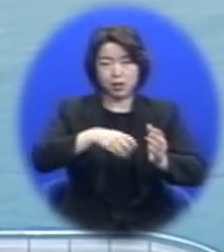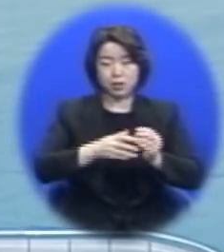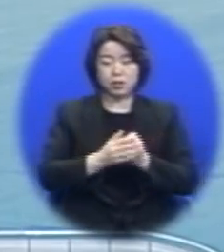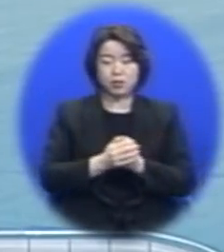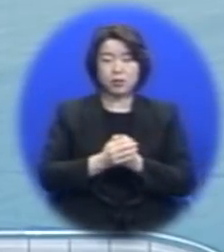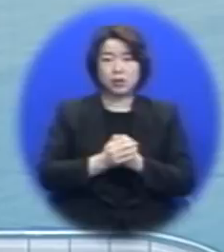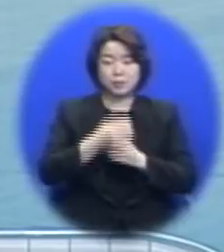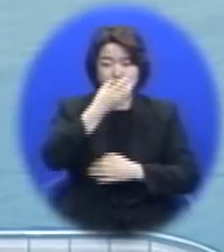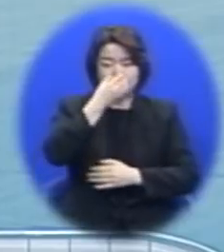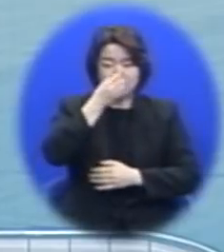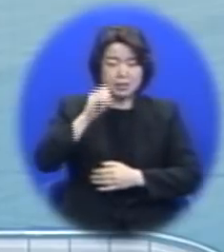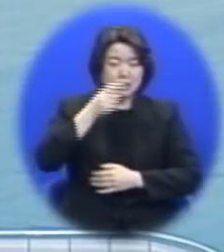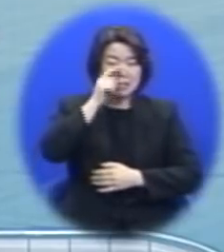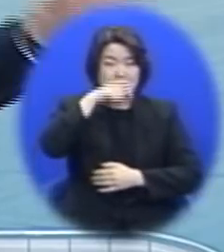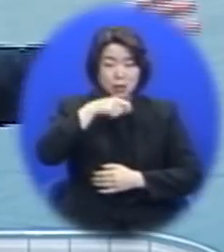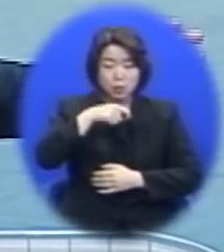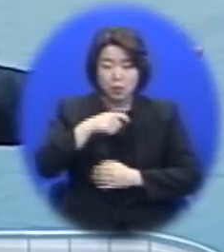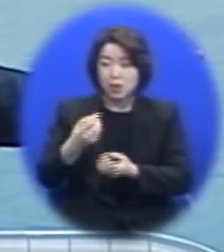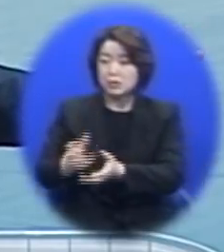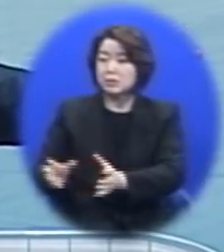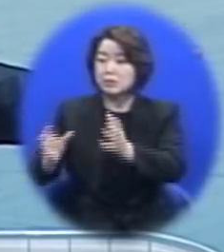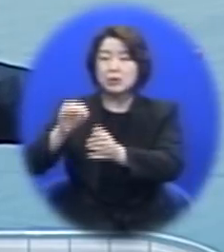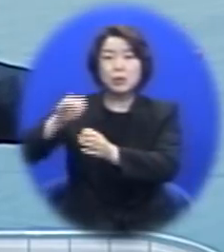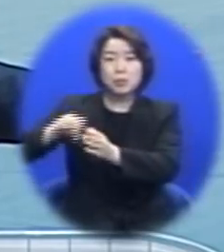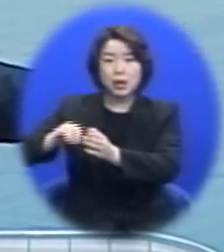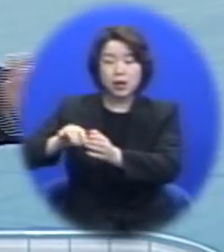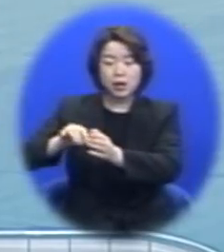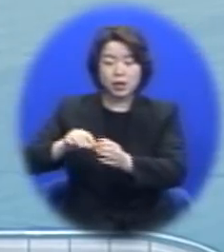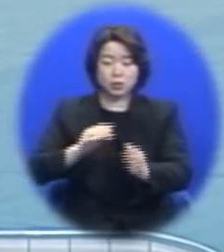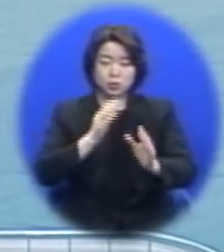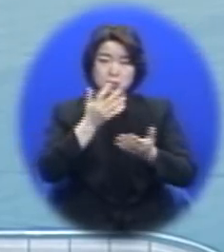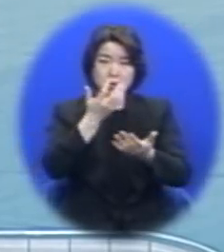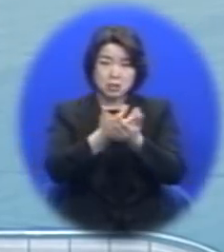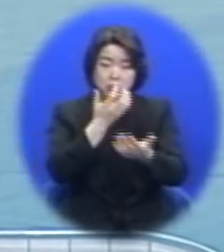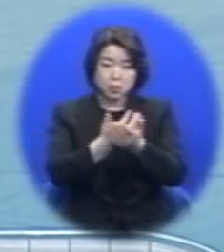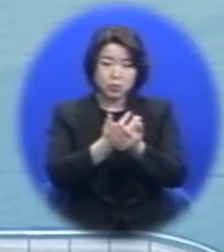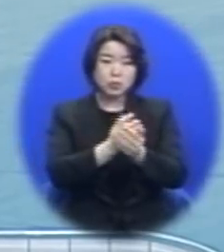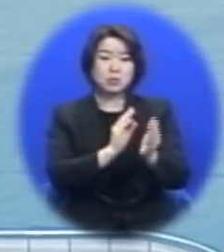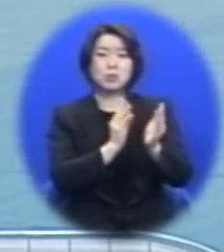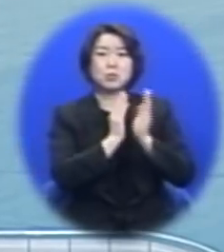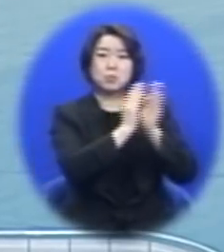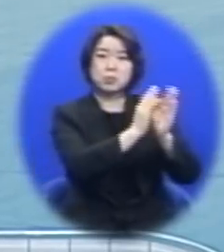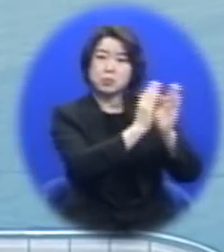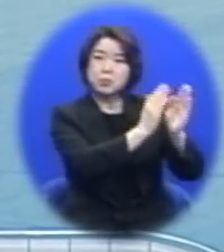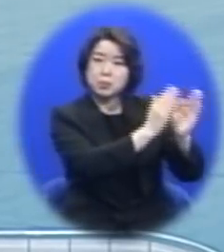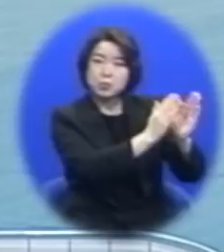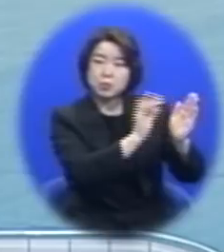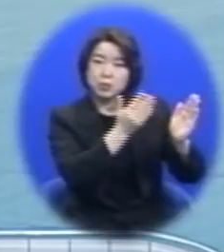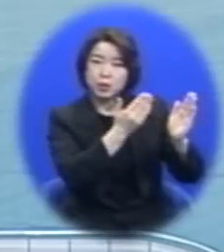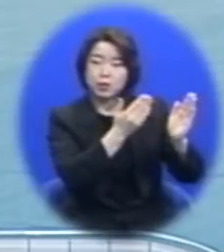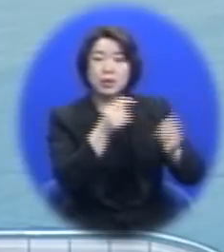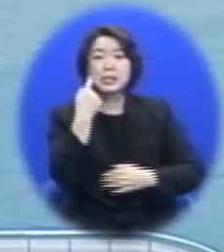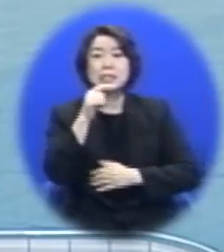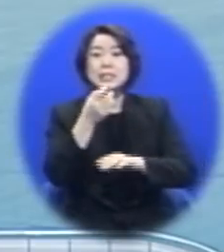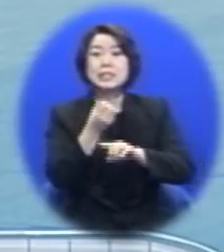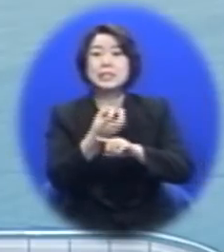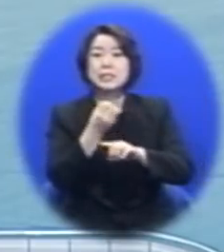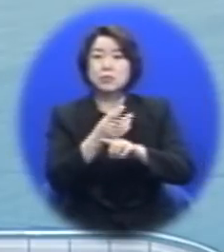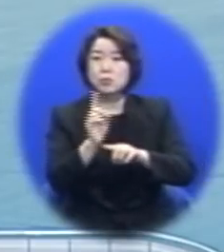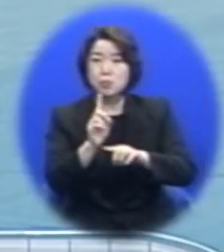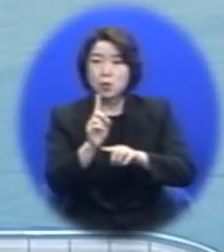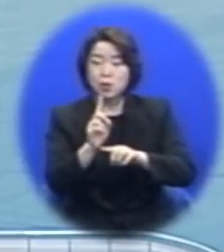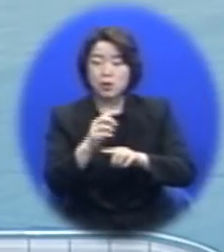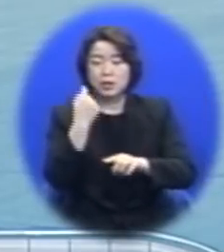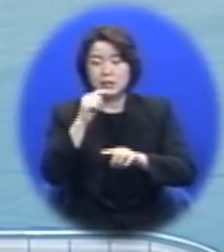담습니다. 서류들은 서류 뭉치에 담죠. 금은 어디다 담아요? 금